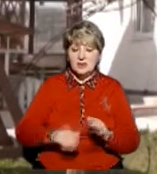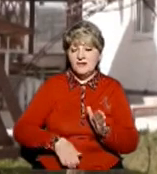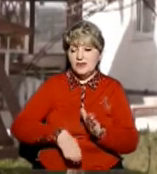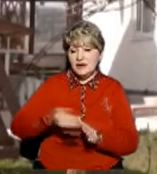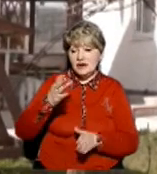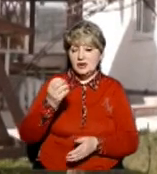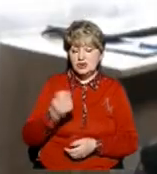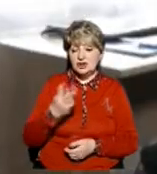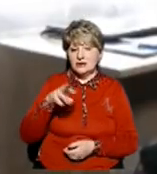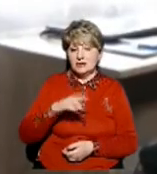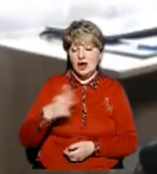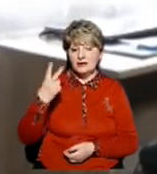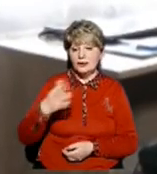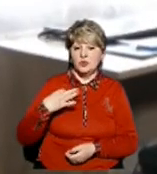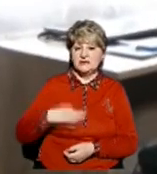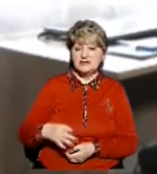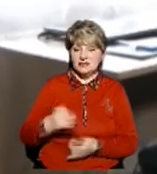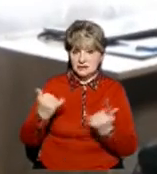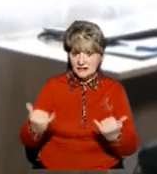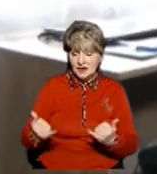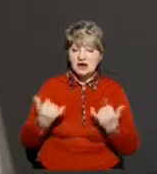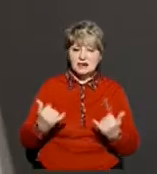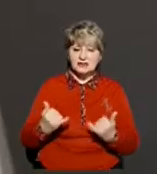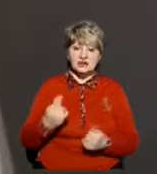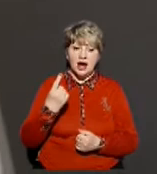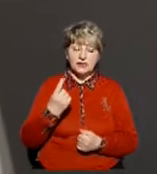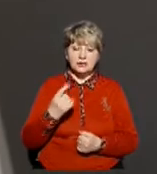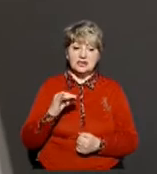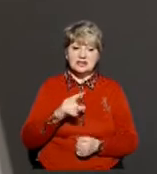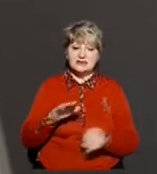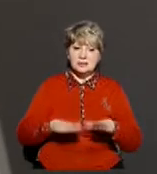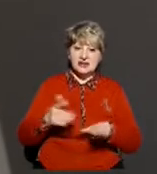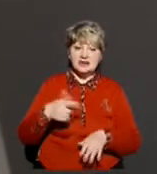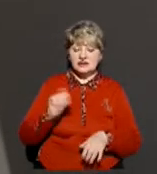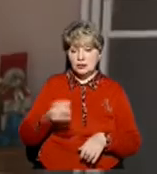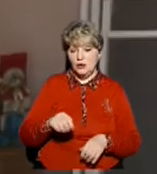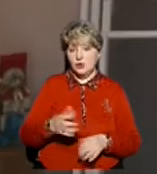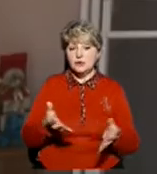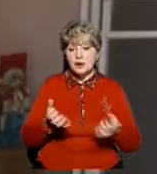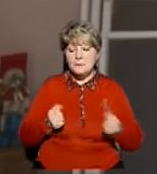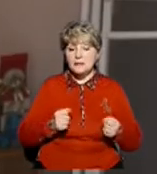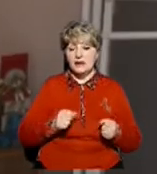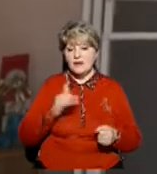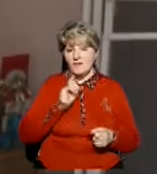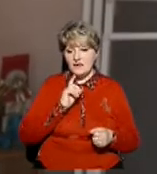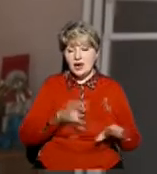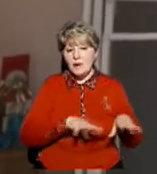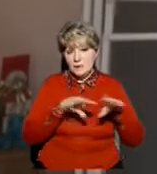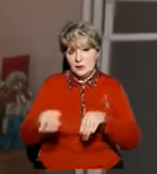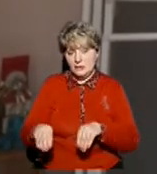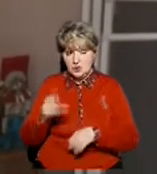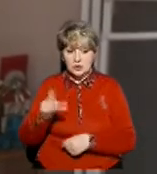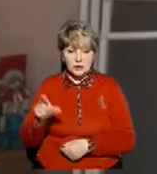для двох синів чоловік Олени Нишпори. Зараз це одне із місць, де можуть жити переселенці. Ми сюди можемо прийняти